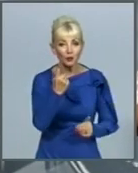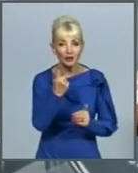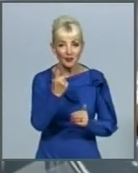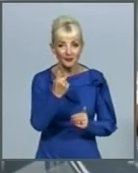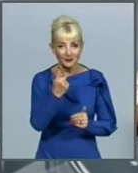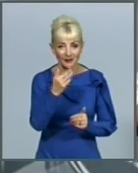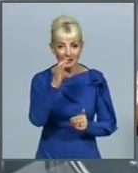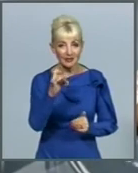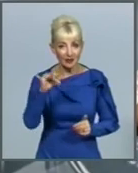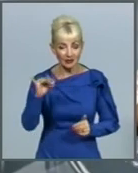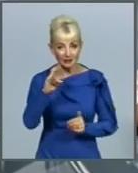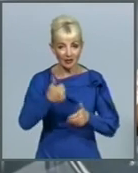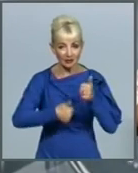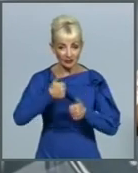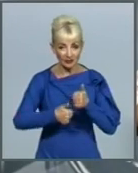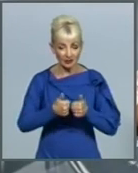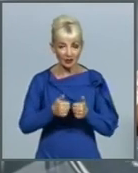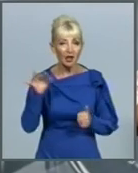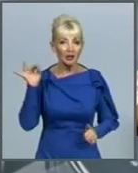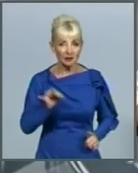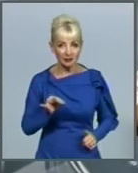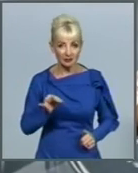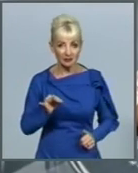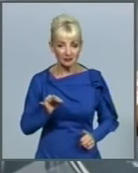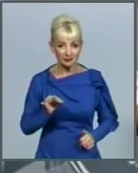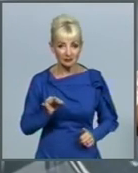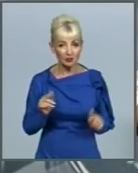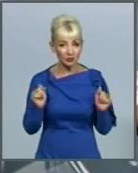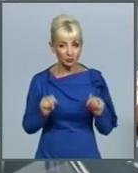такое на соревнованиях на этих. И